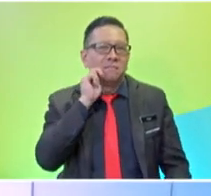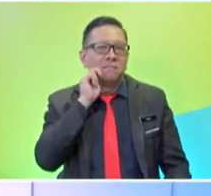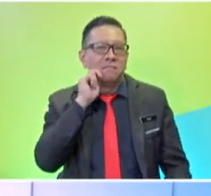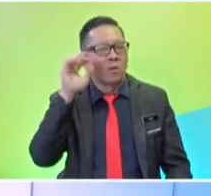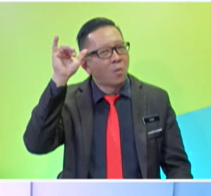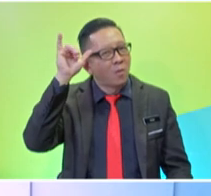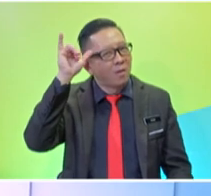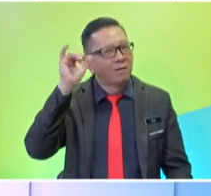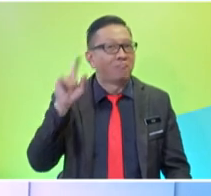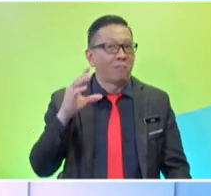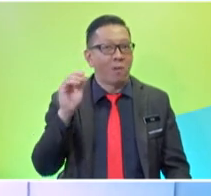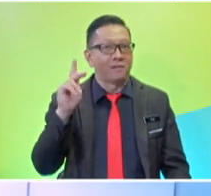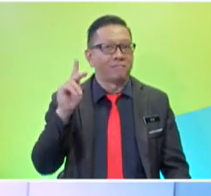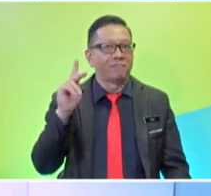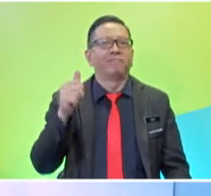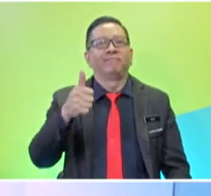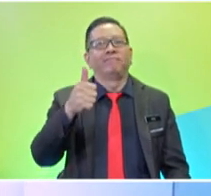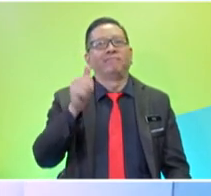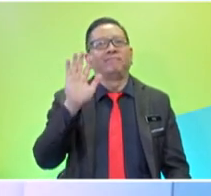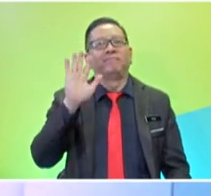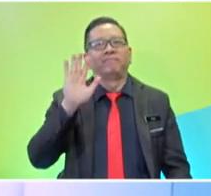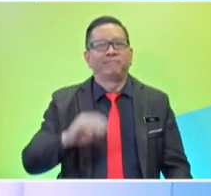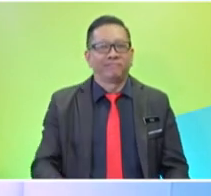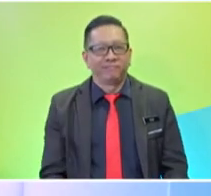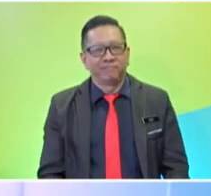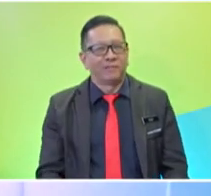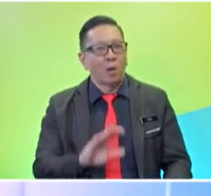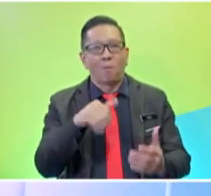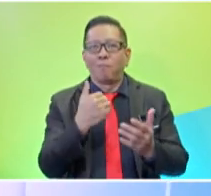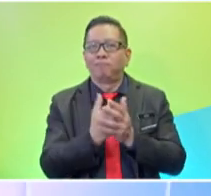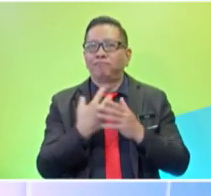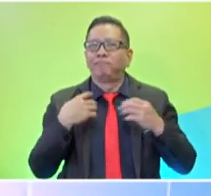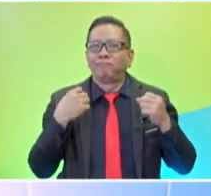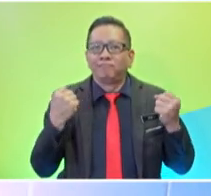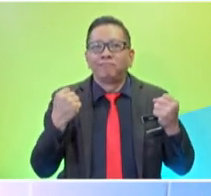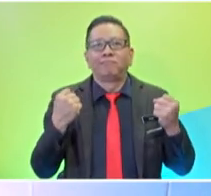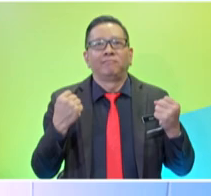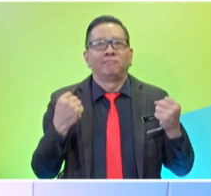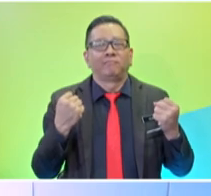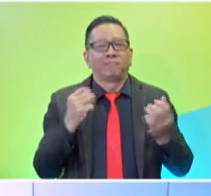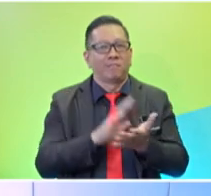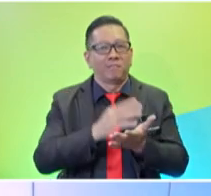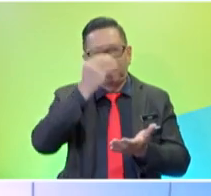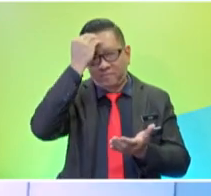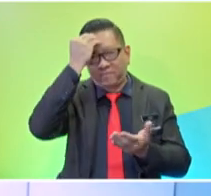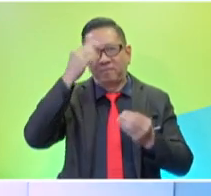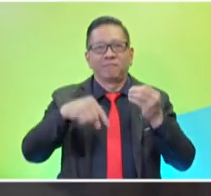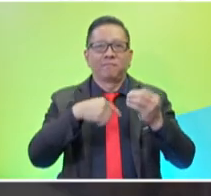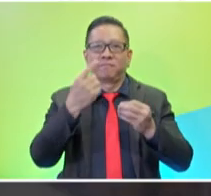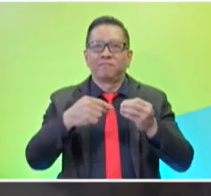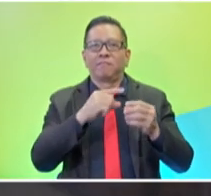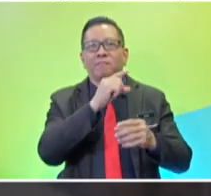yowei oke tak semua Oke Nah semuanya oke karena hari ini kita nak belajar tentang nisbah dan